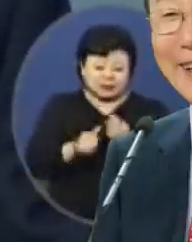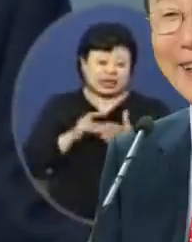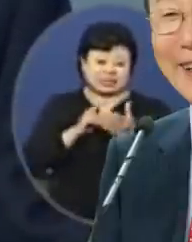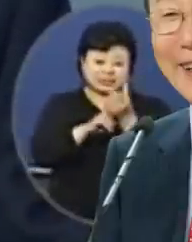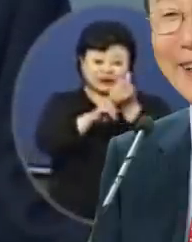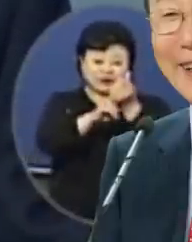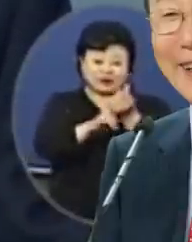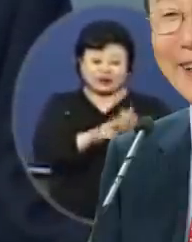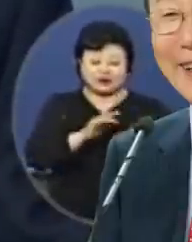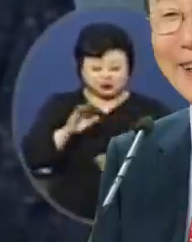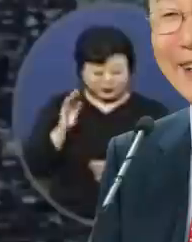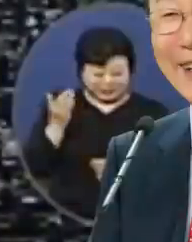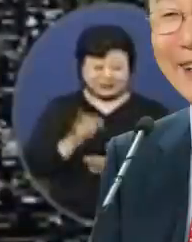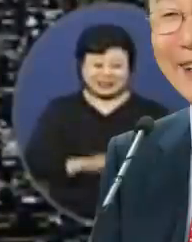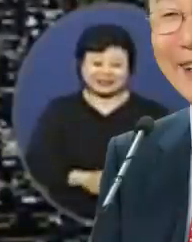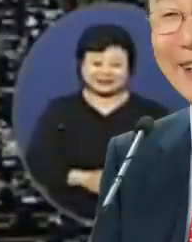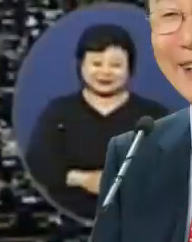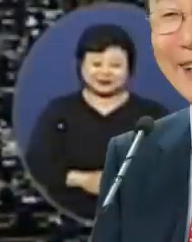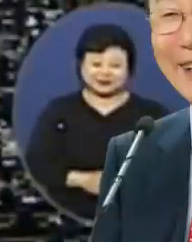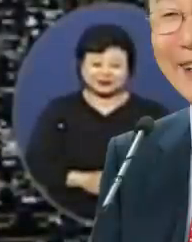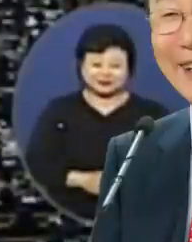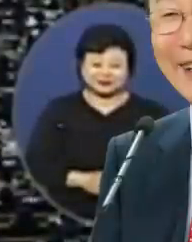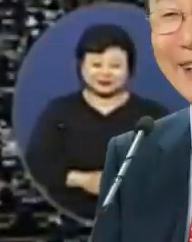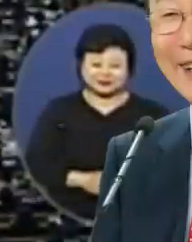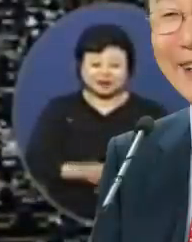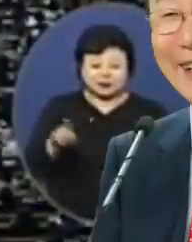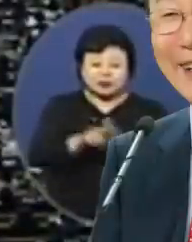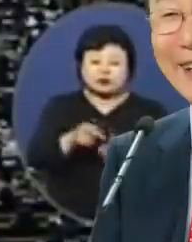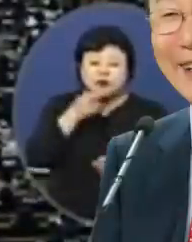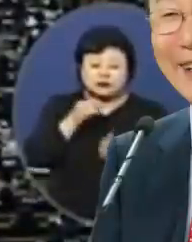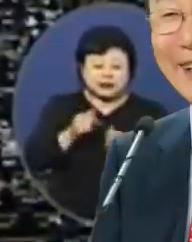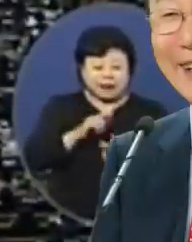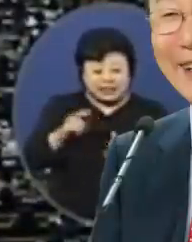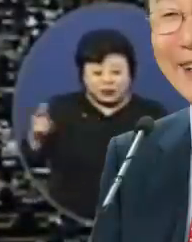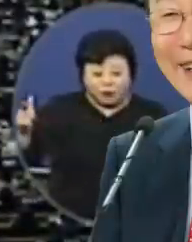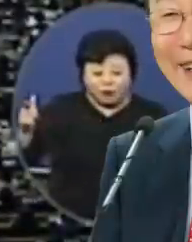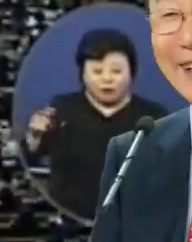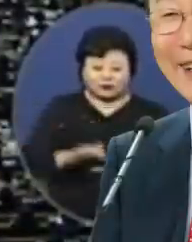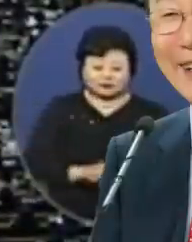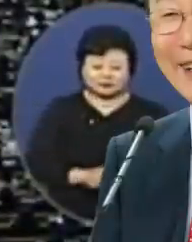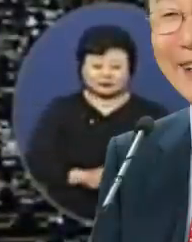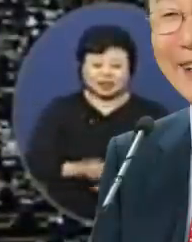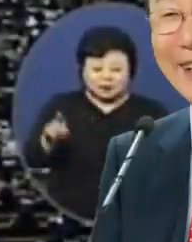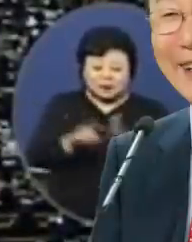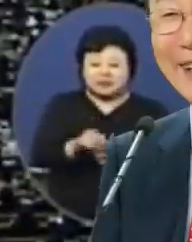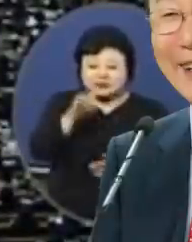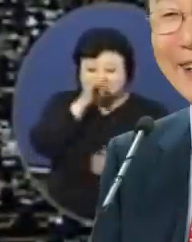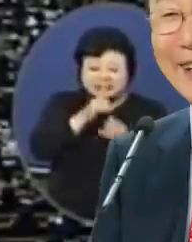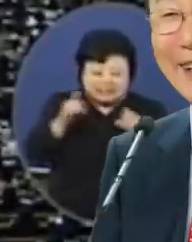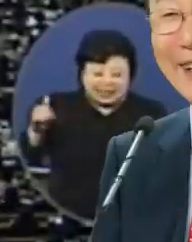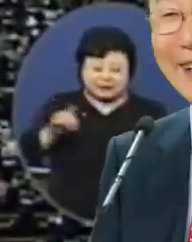기적이 준비되는 것입니다. 믿음이 없는 사람이 아니라 믿음이 있는